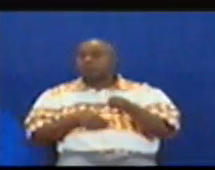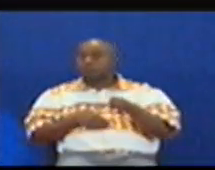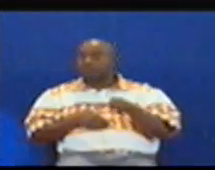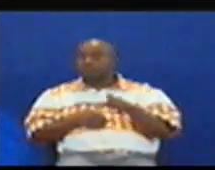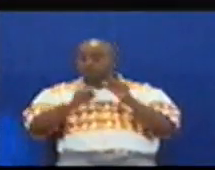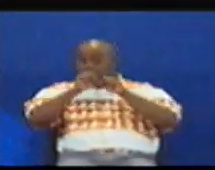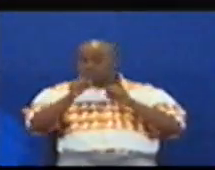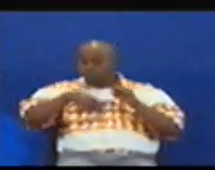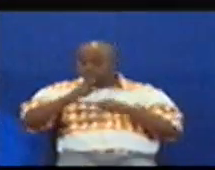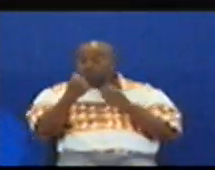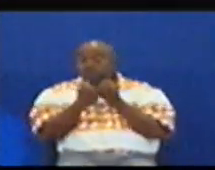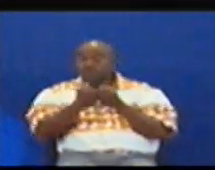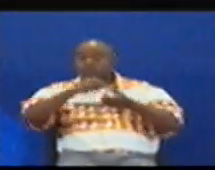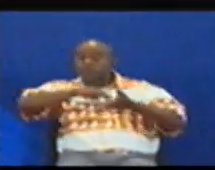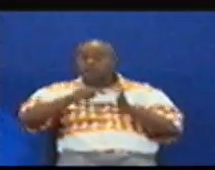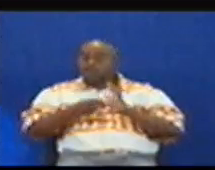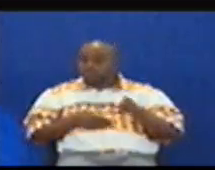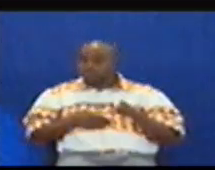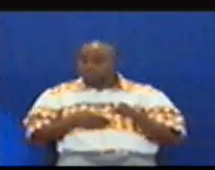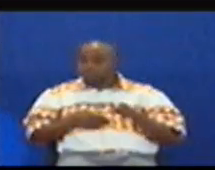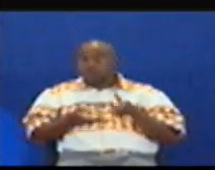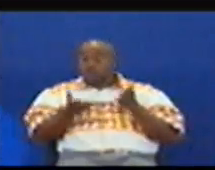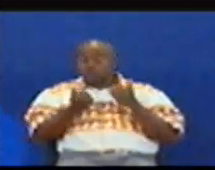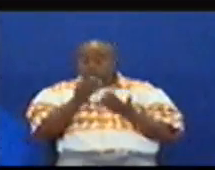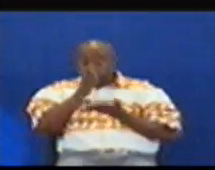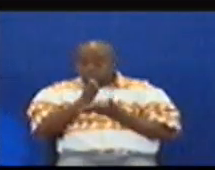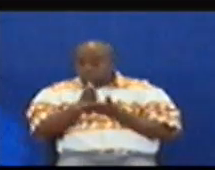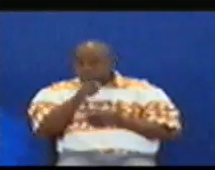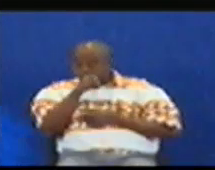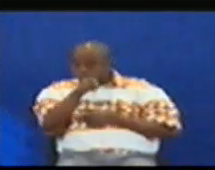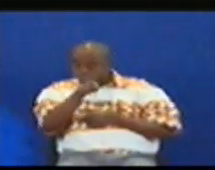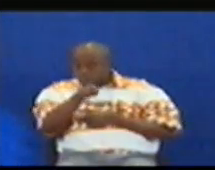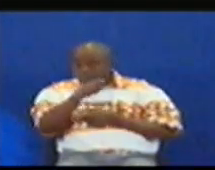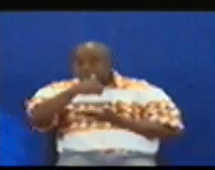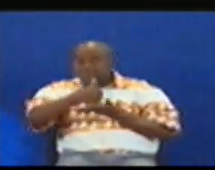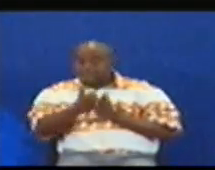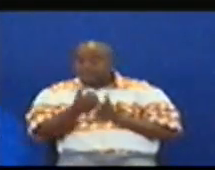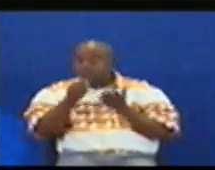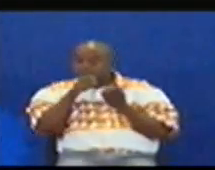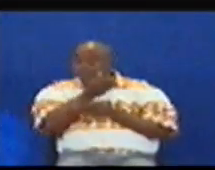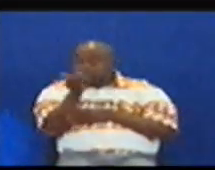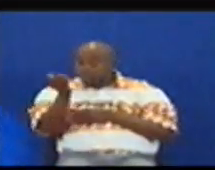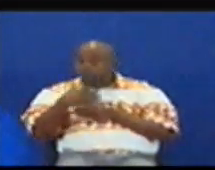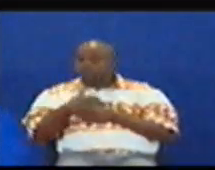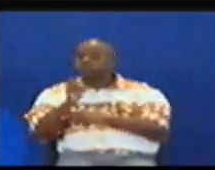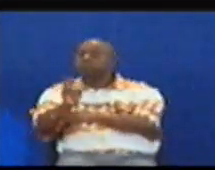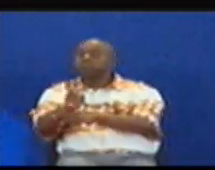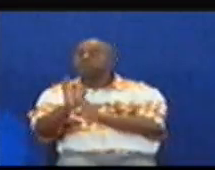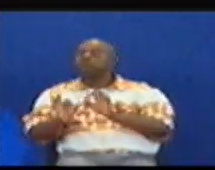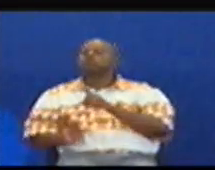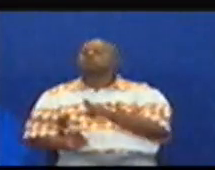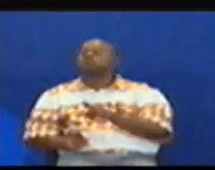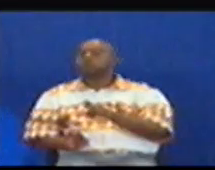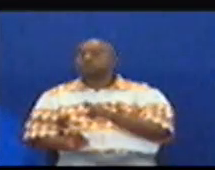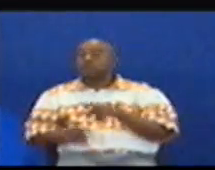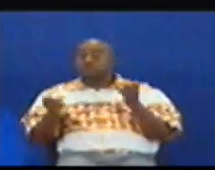tutengeneze mikakati ya kuhakikisha ya kwamba sekta ambazo zinakuwa hiti moja kwa moja tunazilinda. Lakini wakati huo huo tuhakikishe